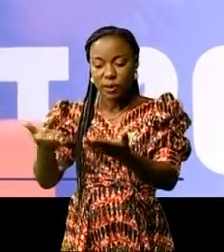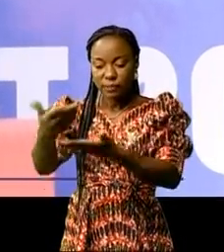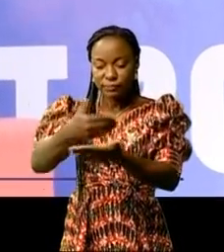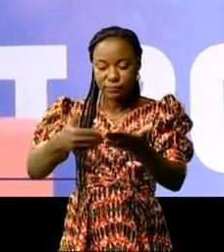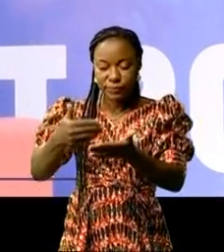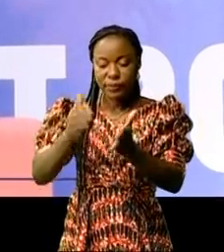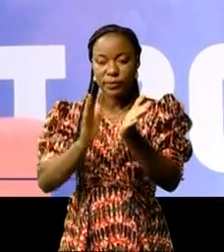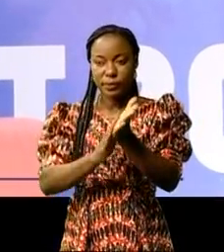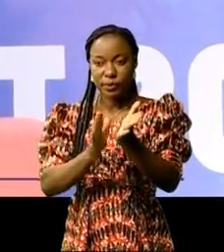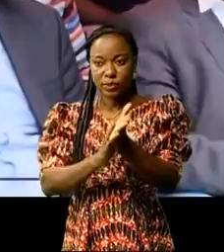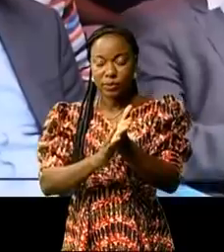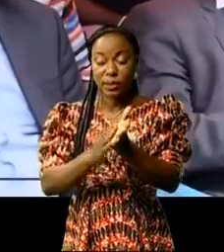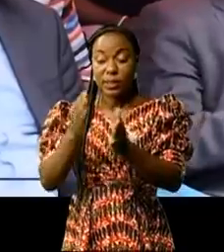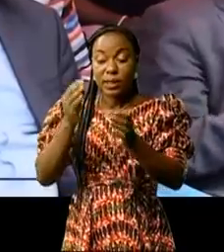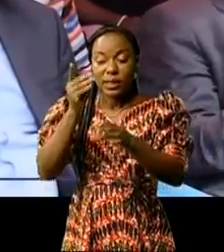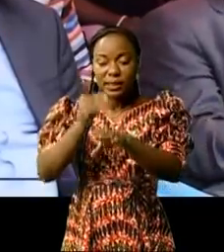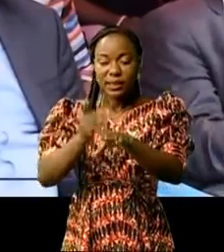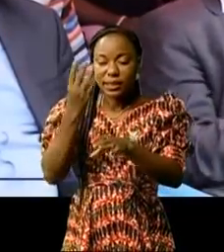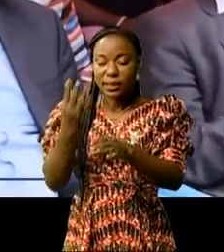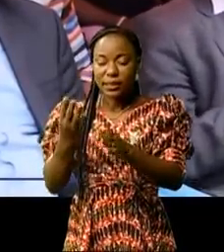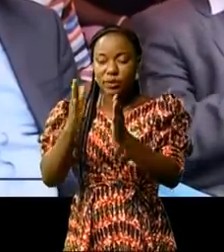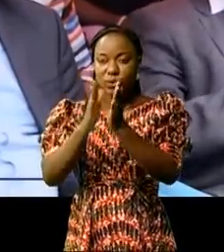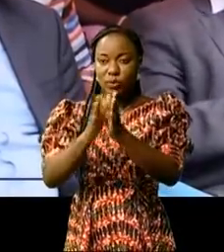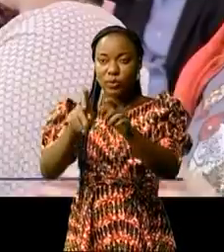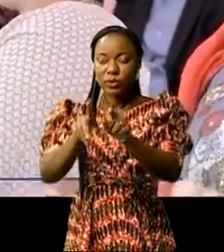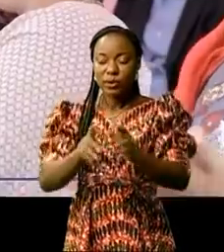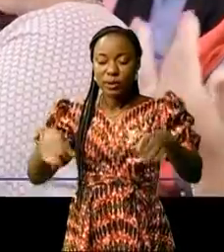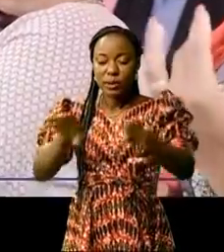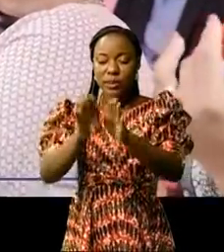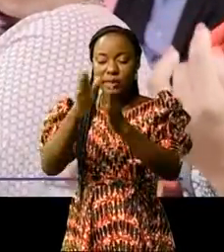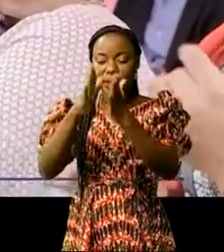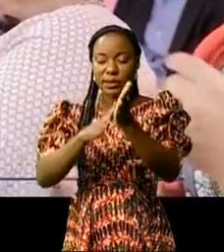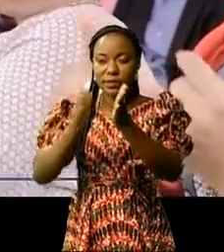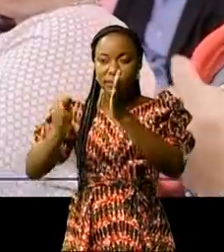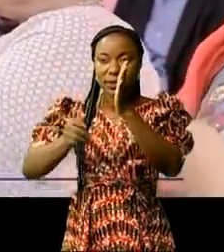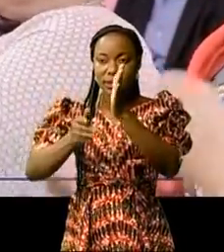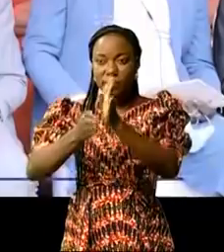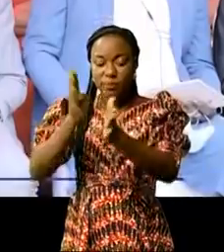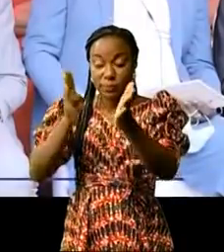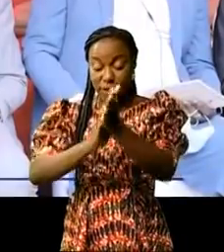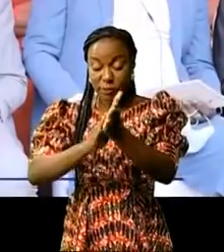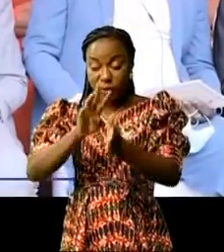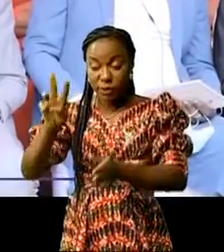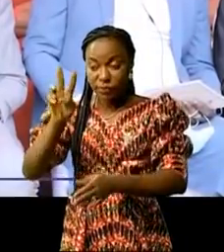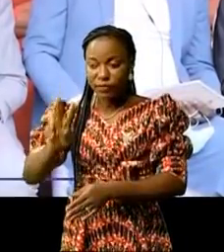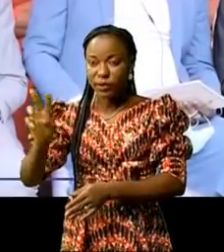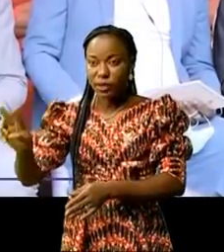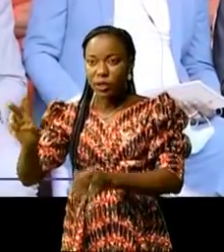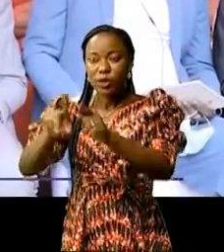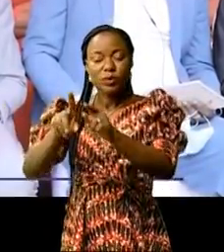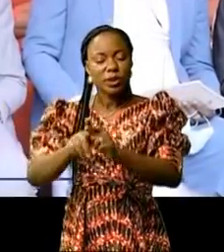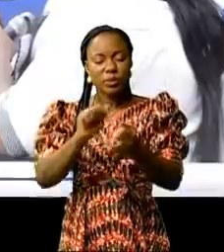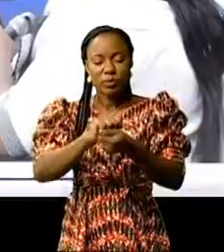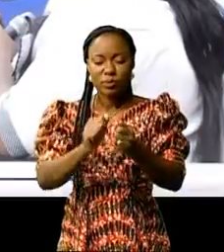à la date du 4 octobre 2021 et la clôture à la date du 19 septembre 2022 étant donné qu'il n'ya aucune disposition